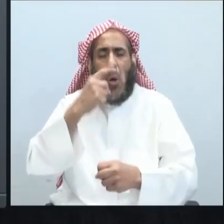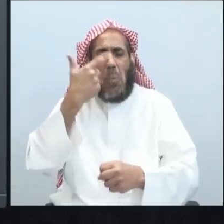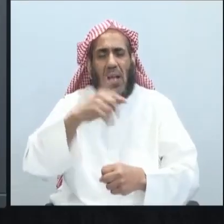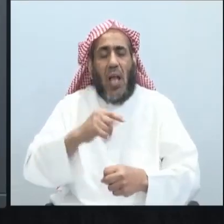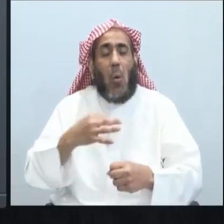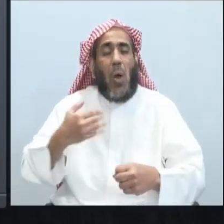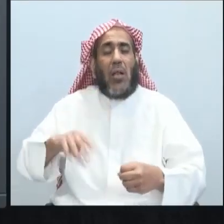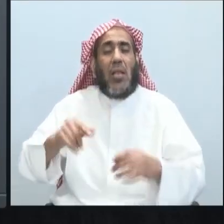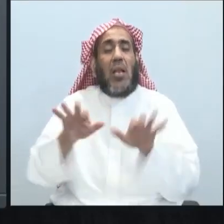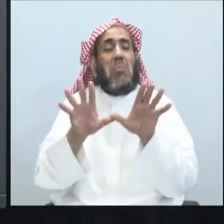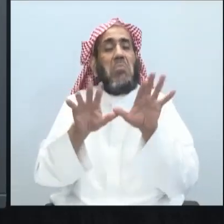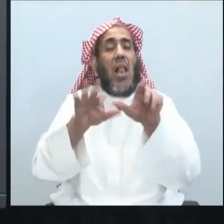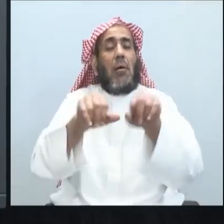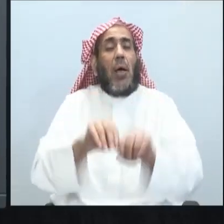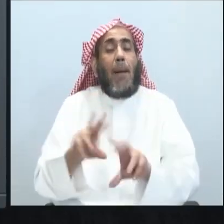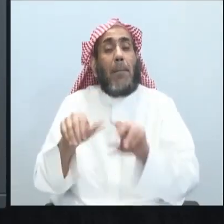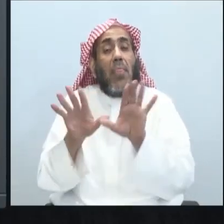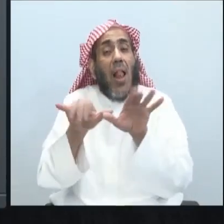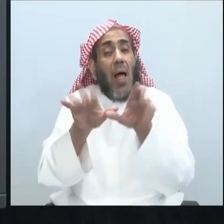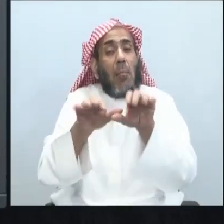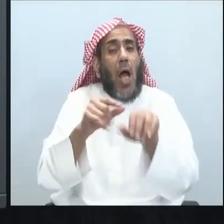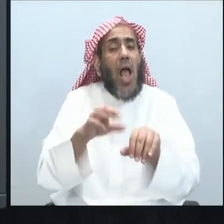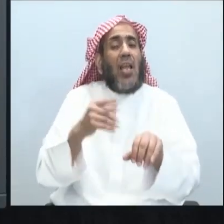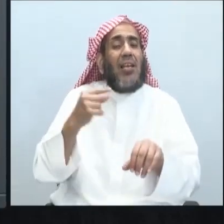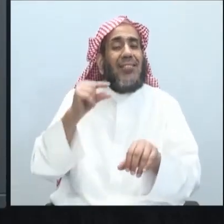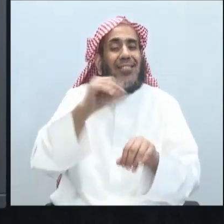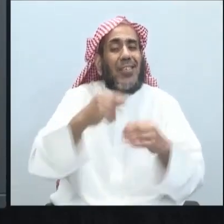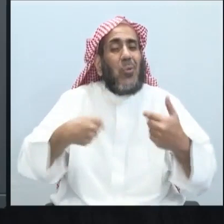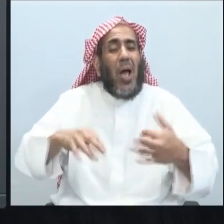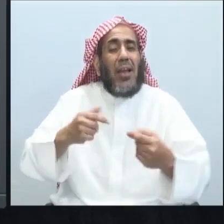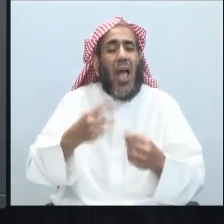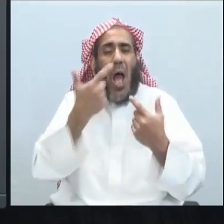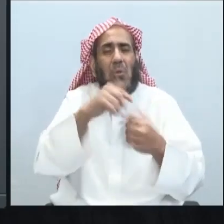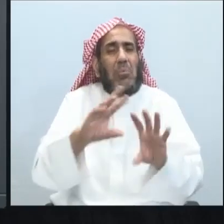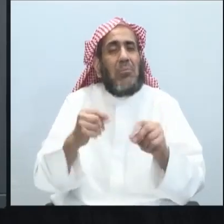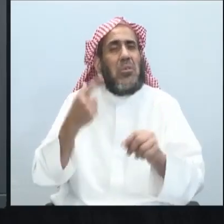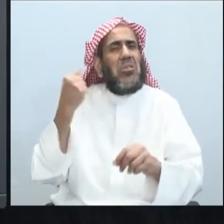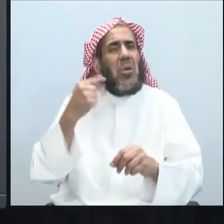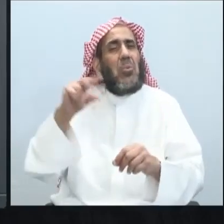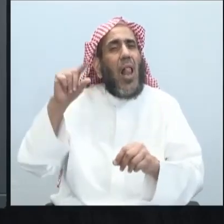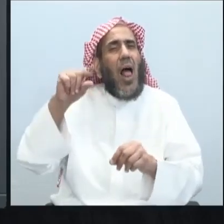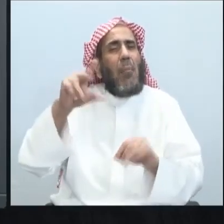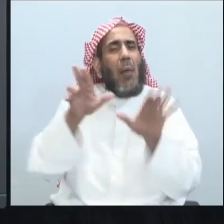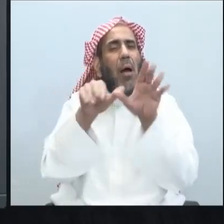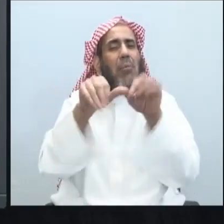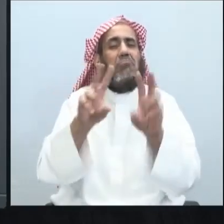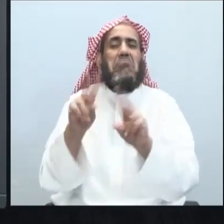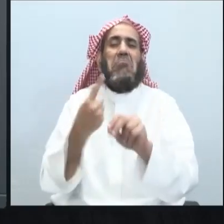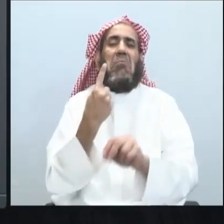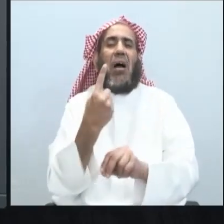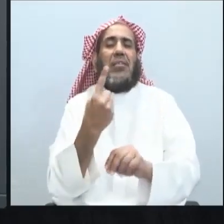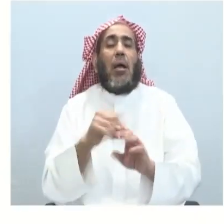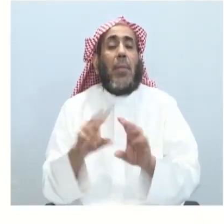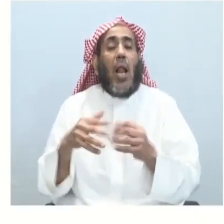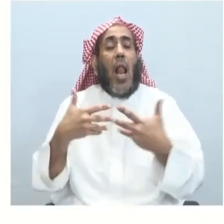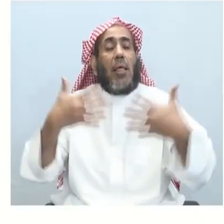او غنيت كذلك الحمامه وانه مثل بالحمامه هل هي تغني ام تبكي لا تعرفه صوت بصوت واحد من خلال